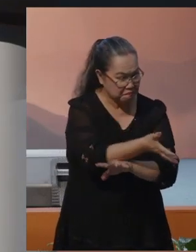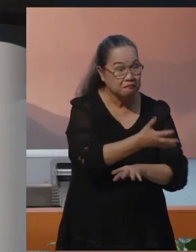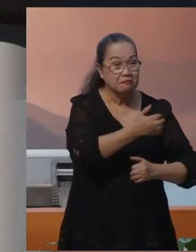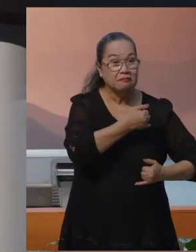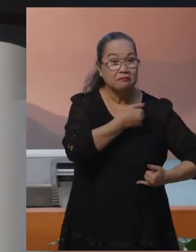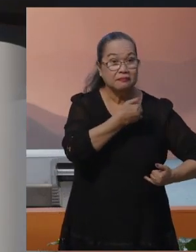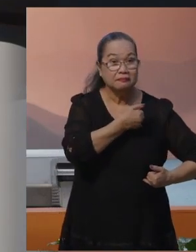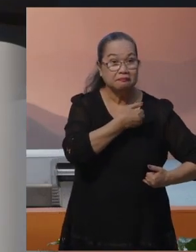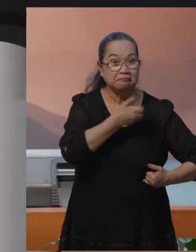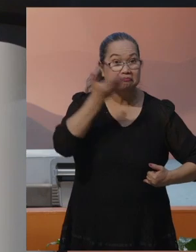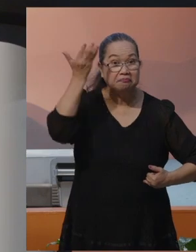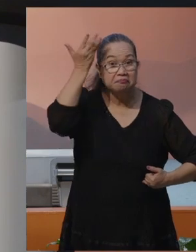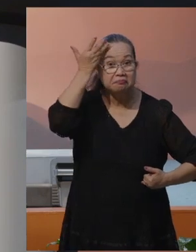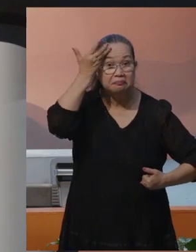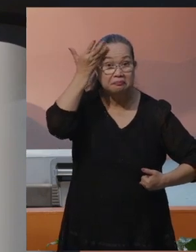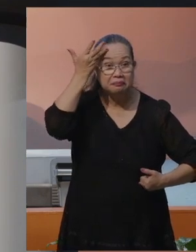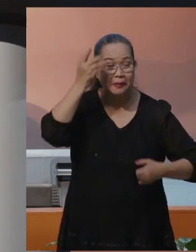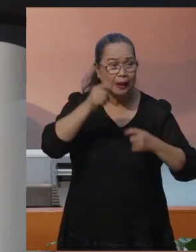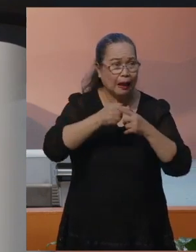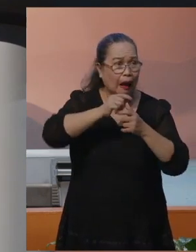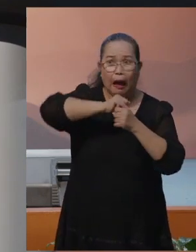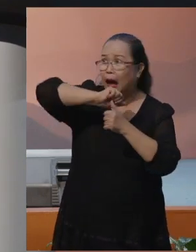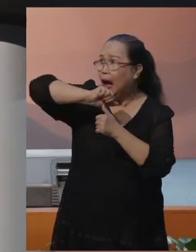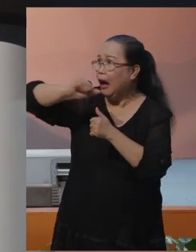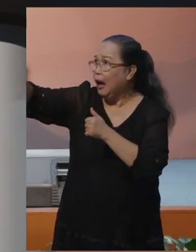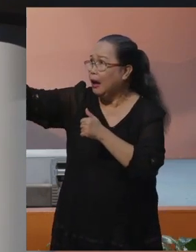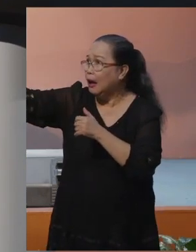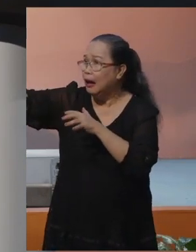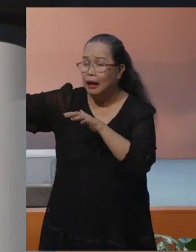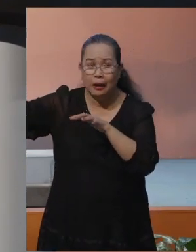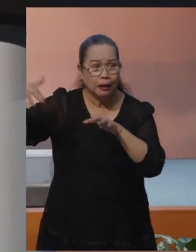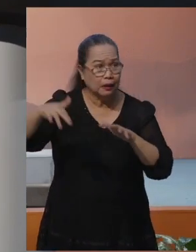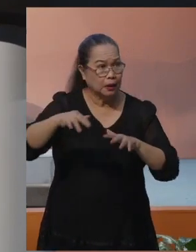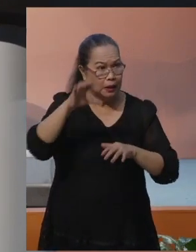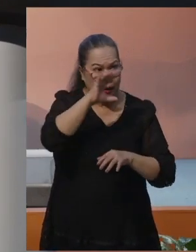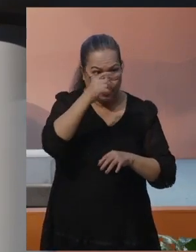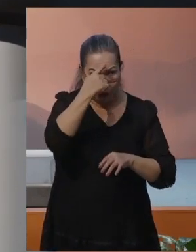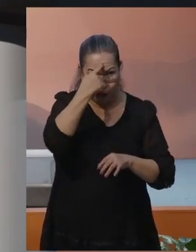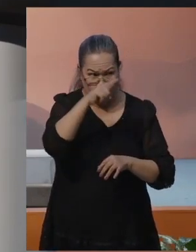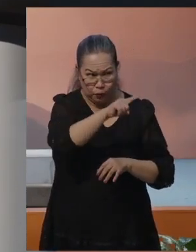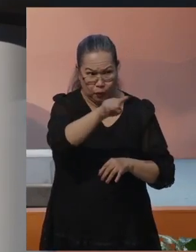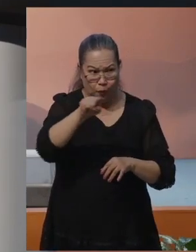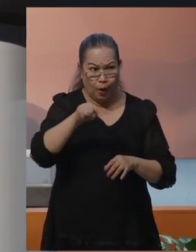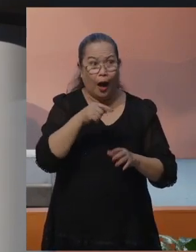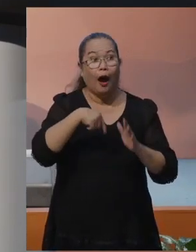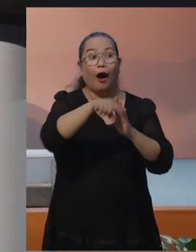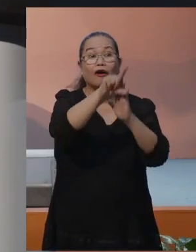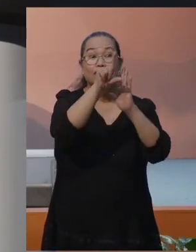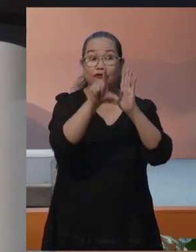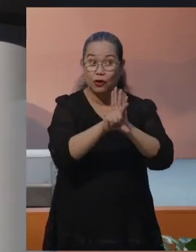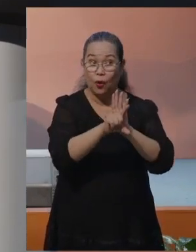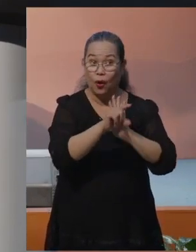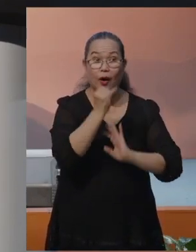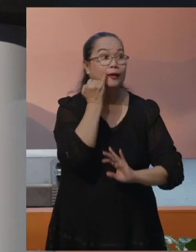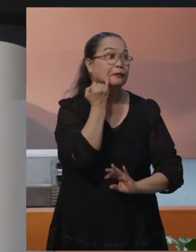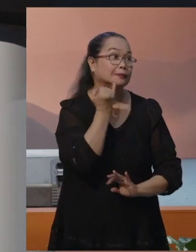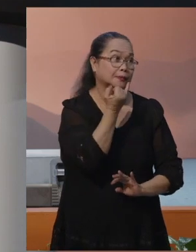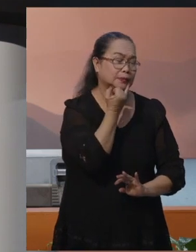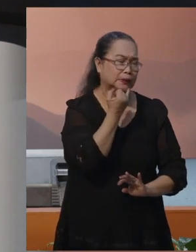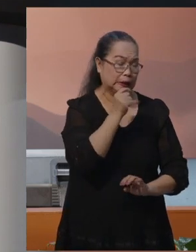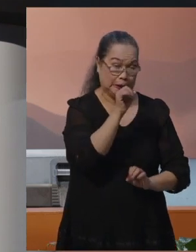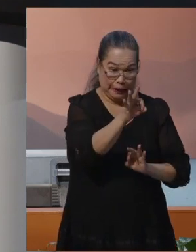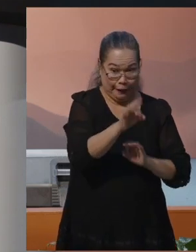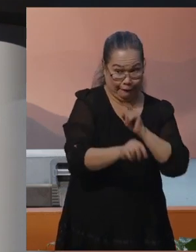Israel. Nagpanggap sila na taga-malayong bayan dahil na-research nila na may batas ang mga Israelita na